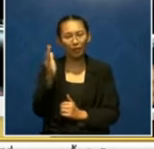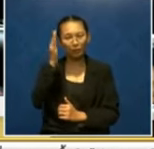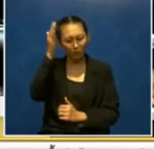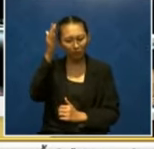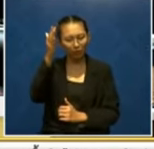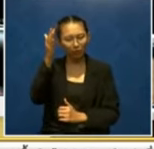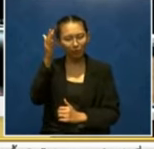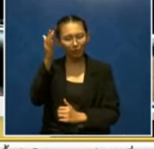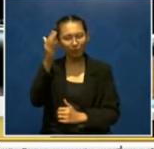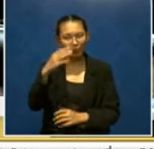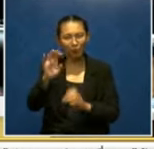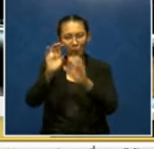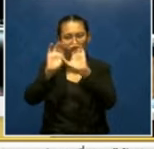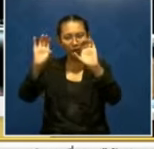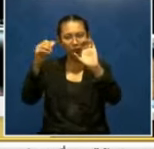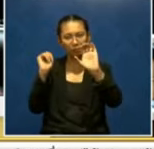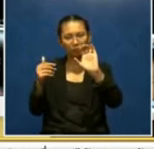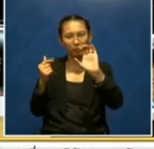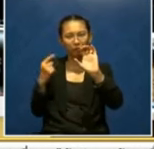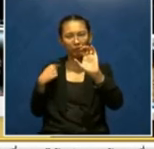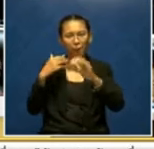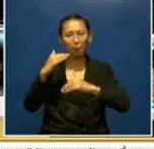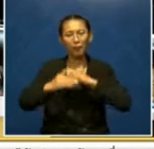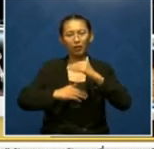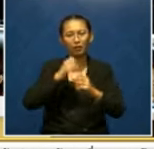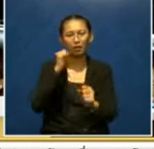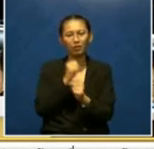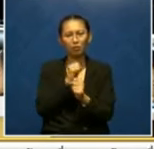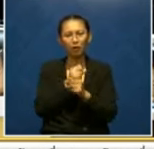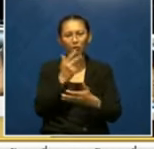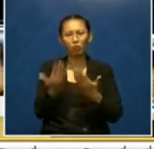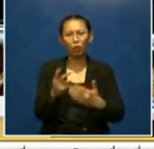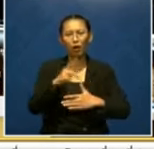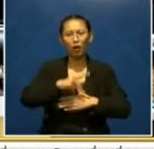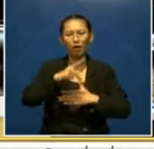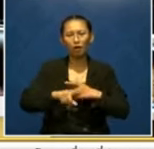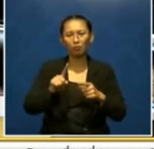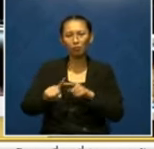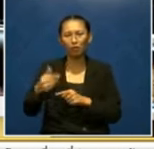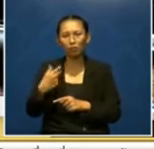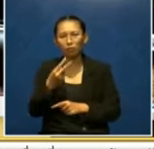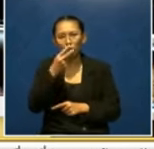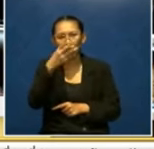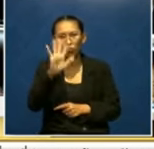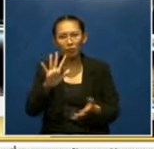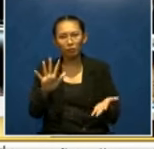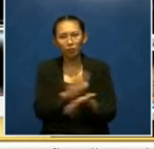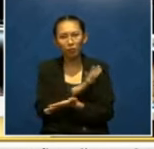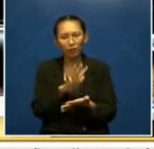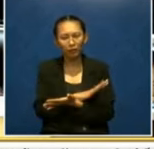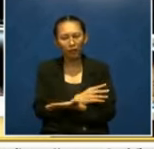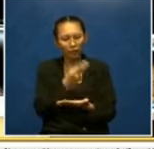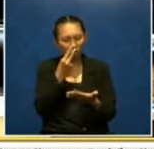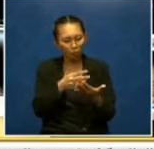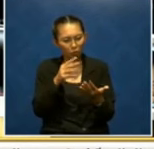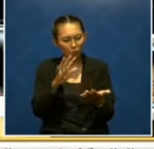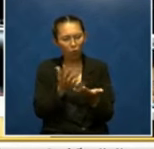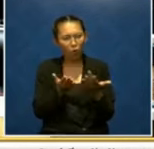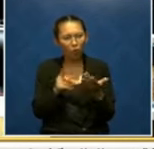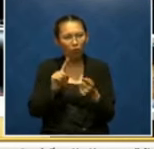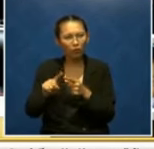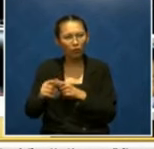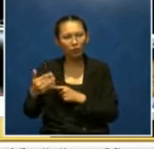ใกล้นี้ทางหน่วยงานภาครัฐคงจะได้พัฒนาโปรแกรมหรือแอปพลิเคชันที่สามารถตรวจดูได้ว่าเอกสารที่ร้องขอการขอเอกสารสิทธิ์นะ